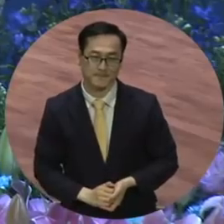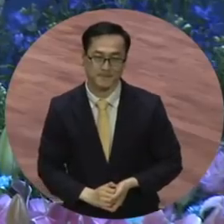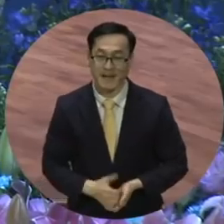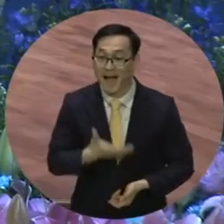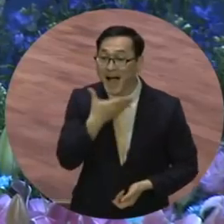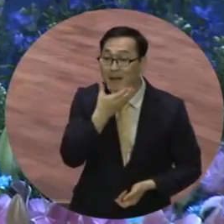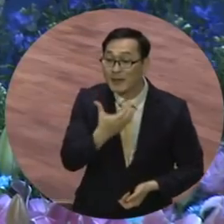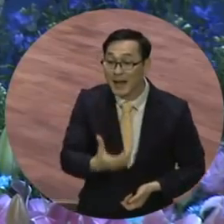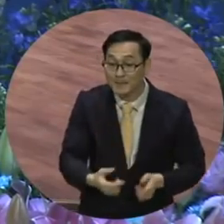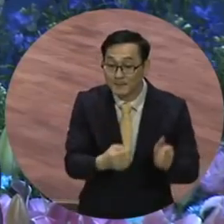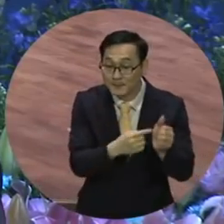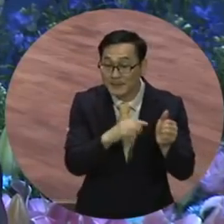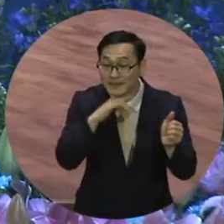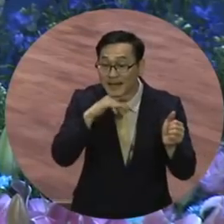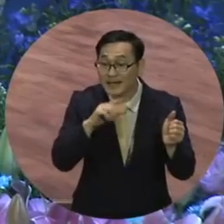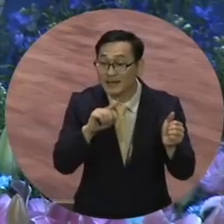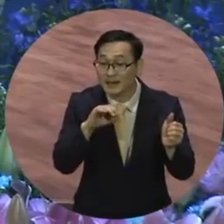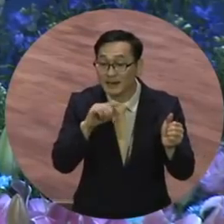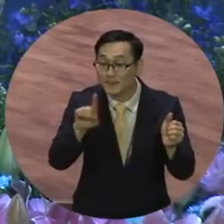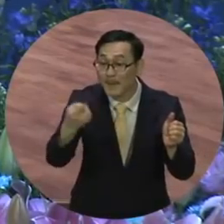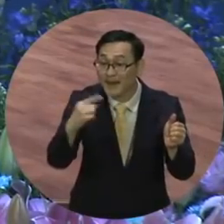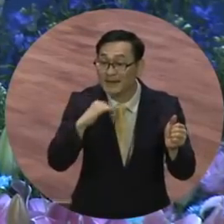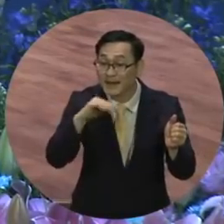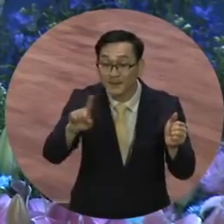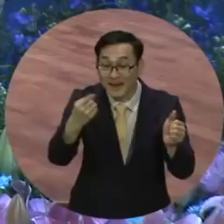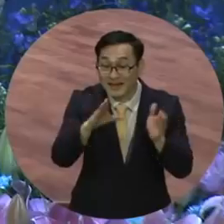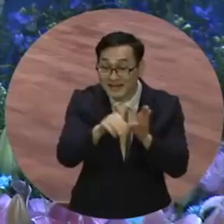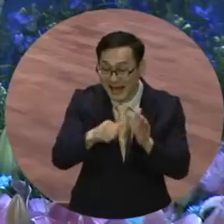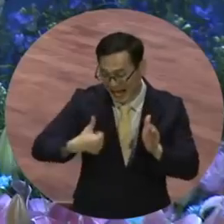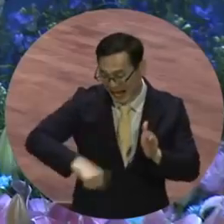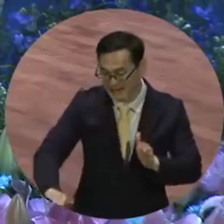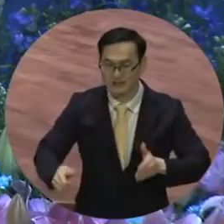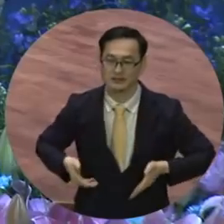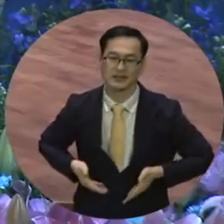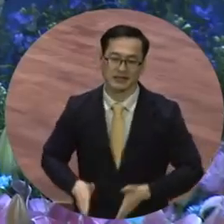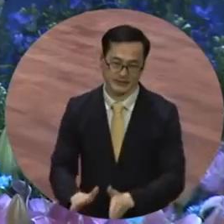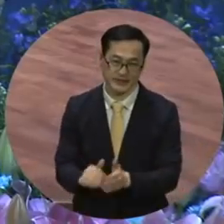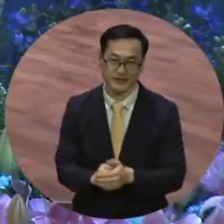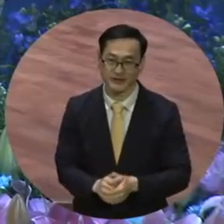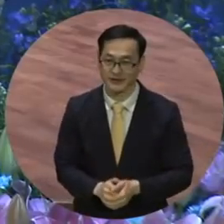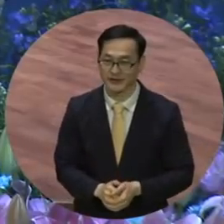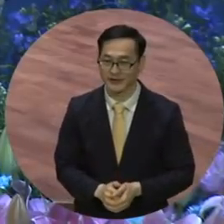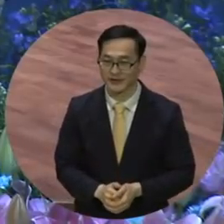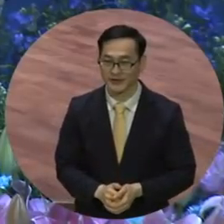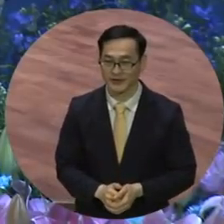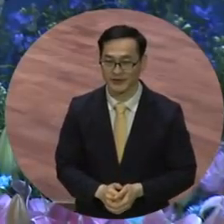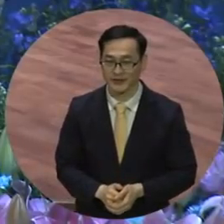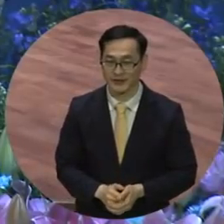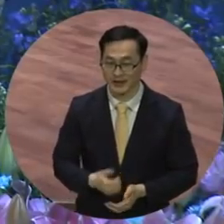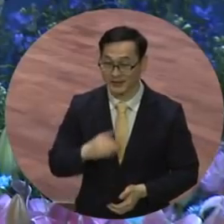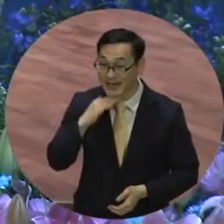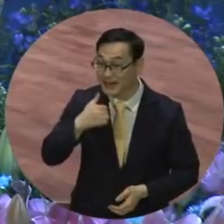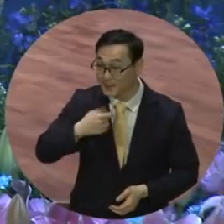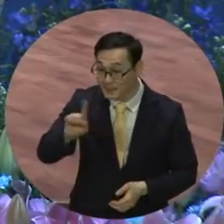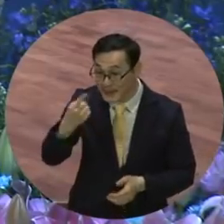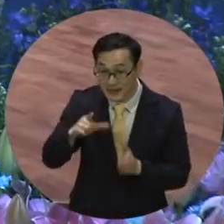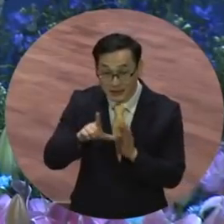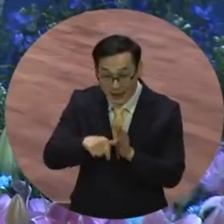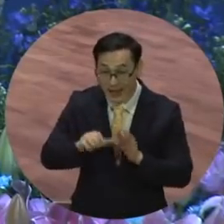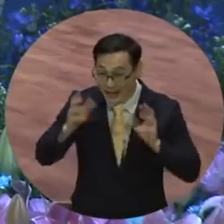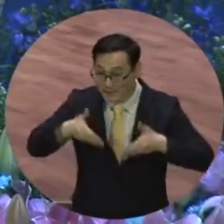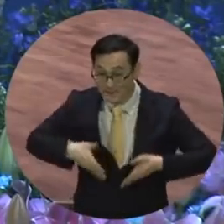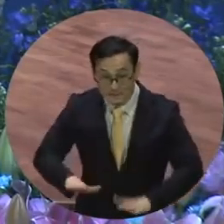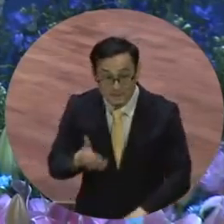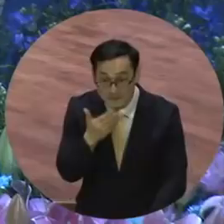아브라함이요, 100살 때 아들을 낳았어요. 100살 때. 얘는 못 들어봤지? 100살 때 아이 낳아서 들어봤어요? 100살